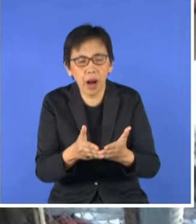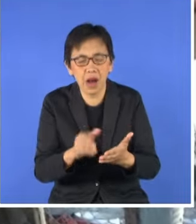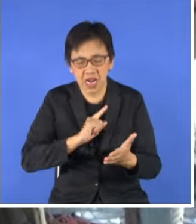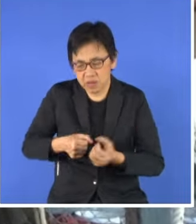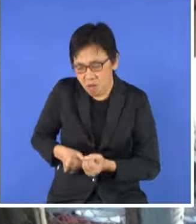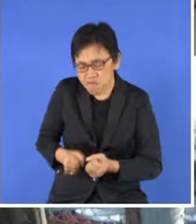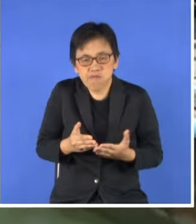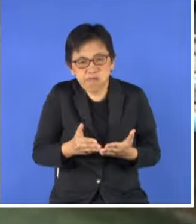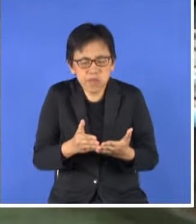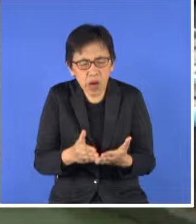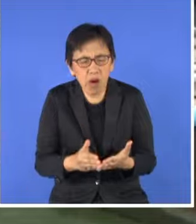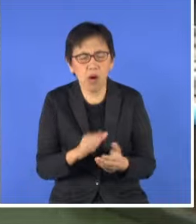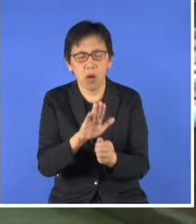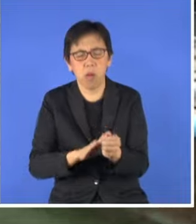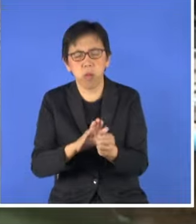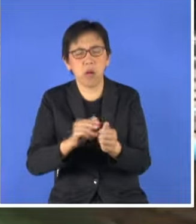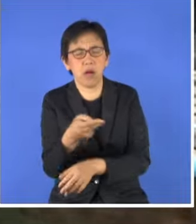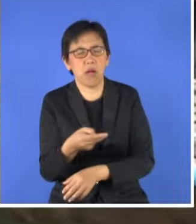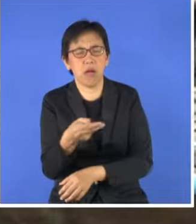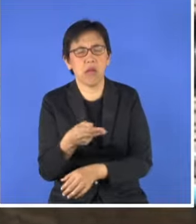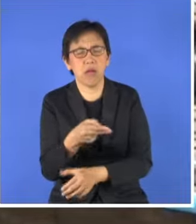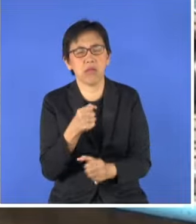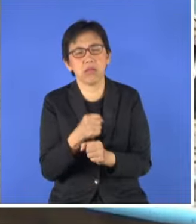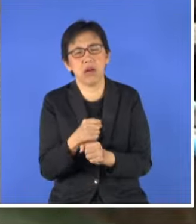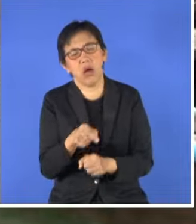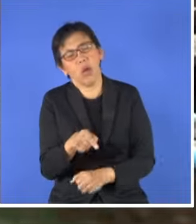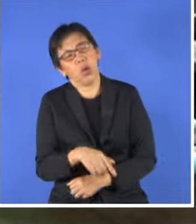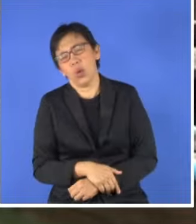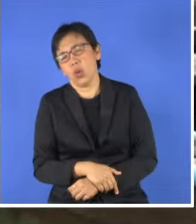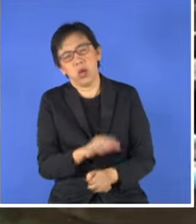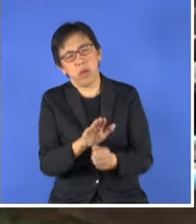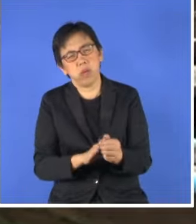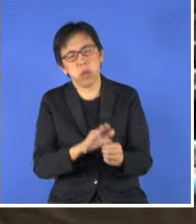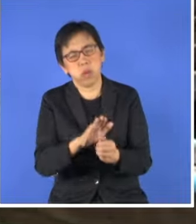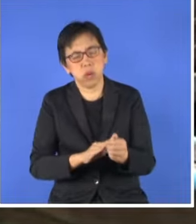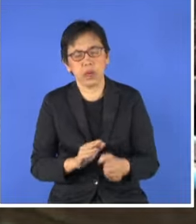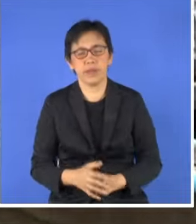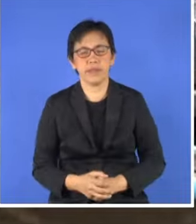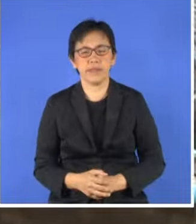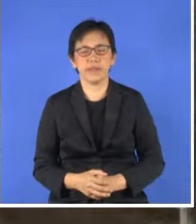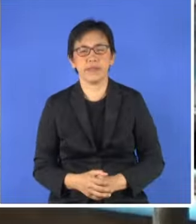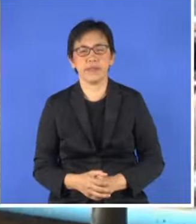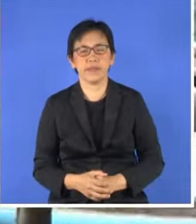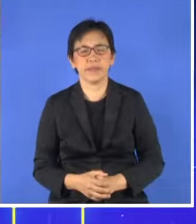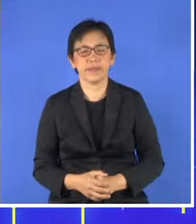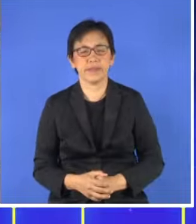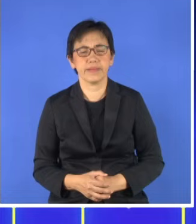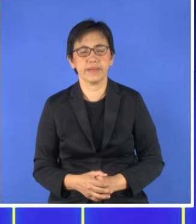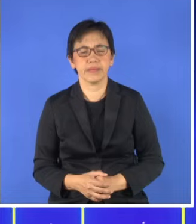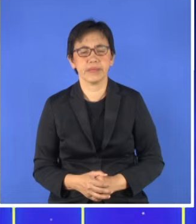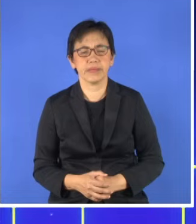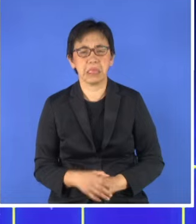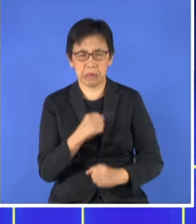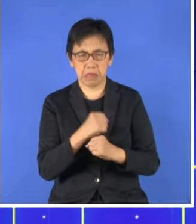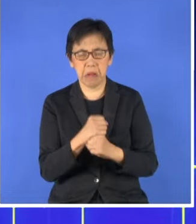คุมกันอย่างงั้นเถอะสงสารหลานมากอ่ะนะครับนี่คือ 1ชีวิตนะครับค่ะอายุ 13ๆๆทำ